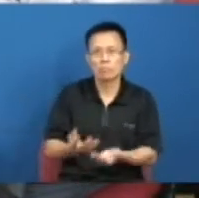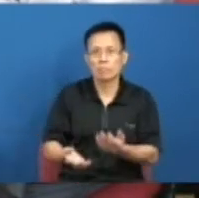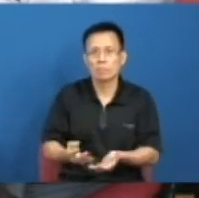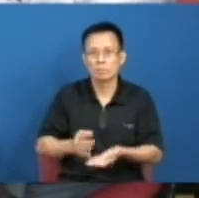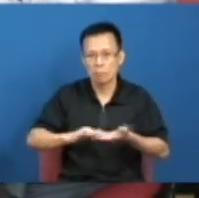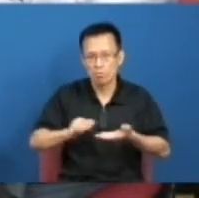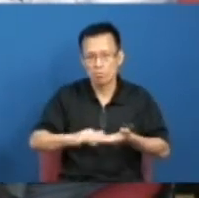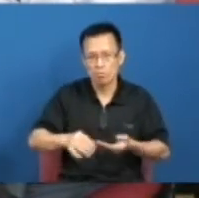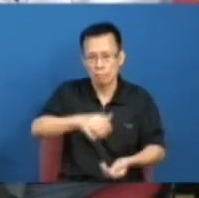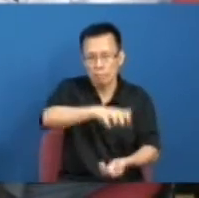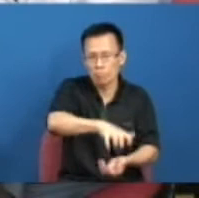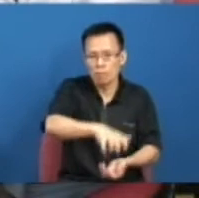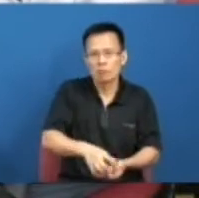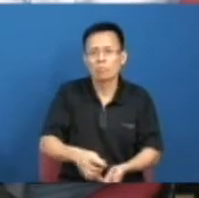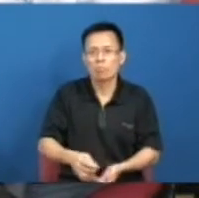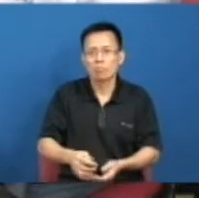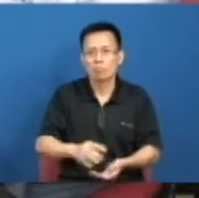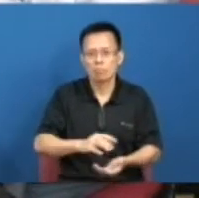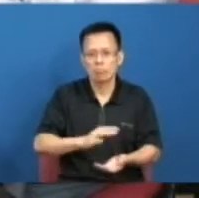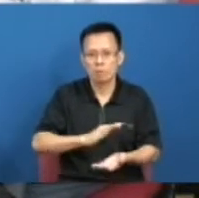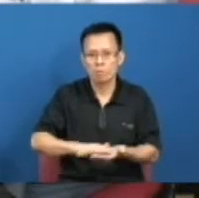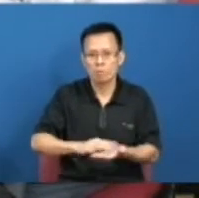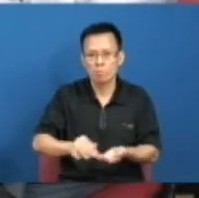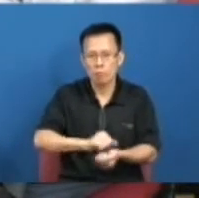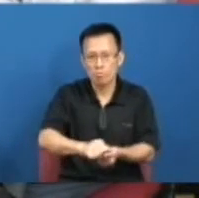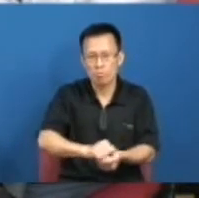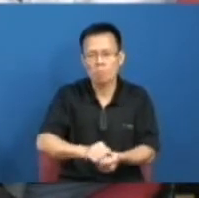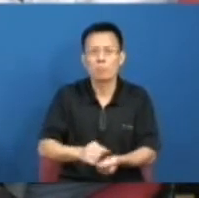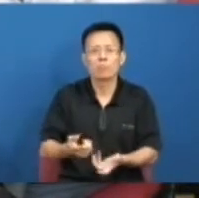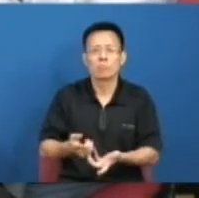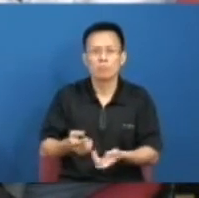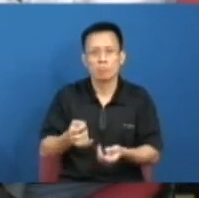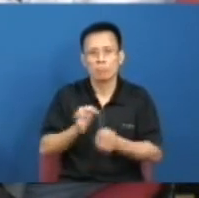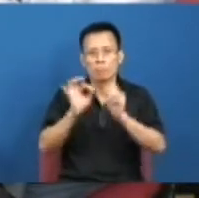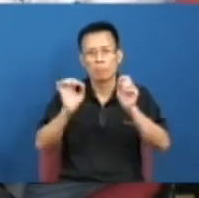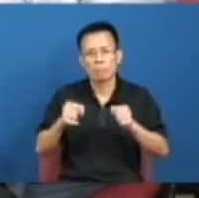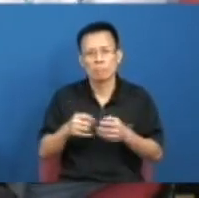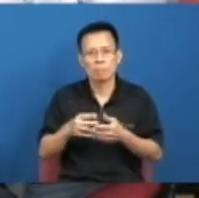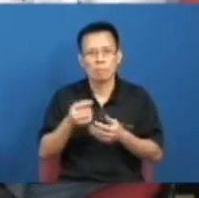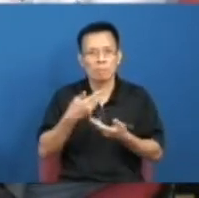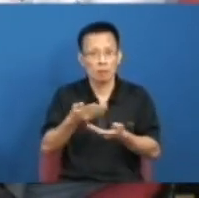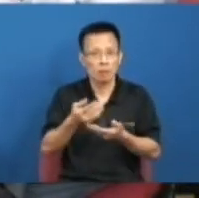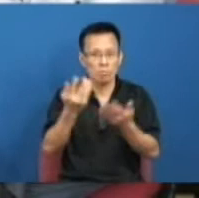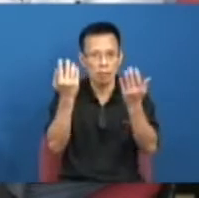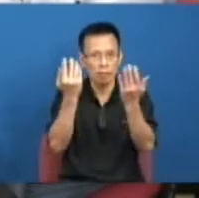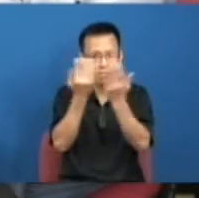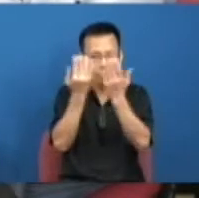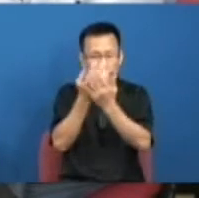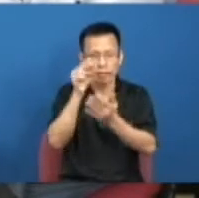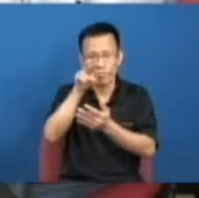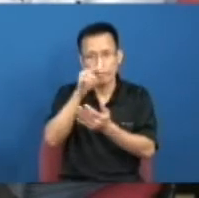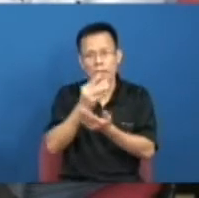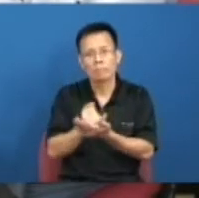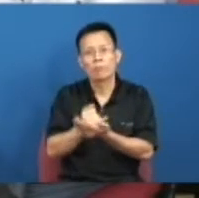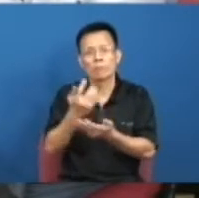潔劑啊，清潔下佢應該冇問題。 嗯 ，OK， 咁啊，其實即係俾觀眾同網友咧，就真係個好信息。嗱，其實